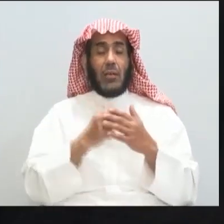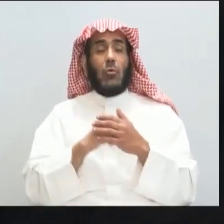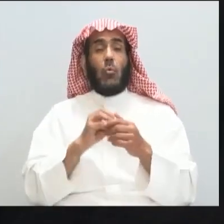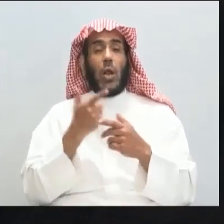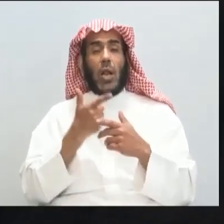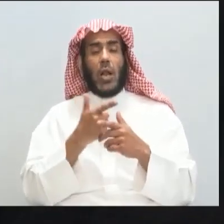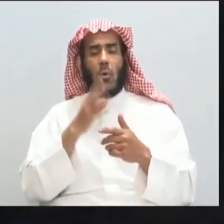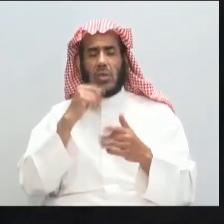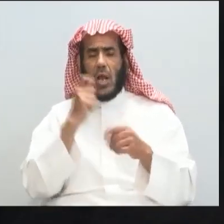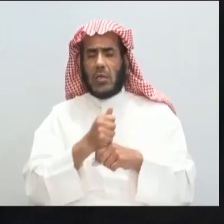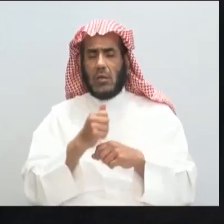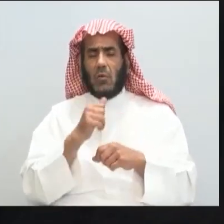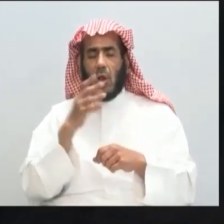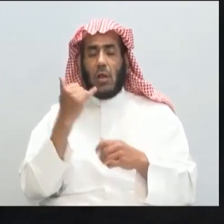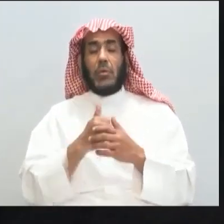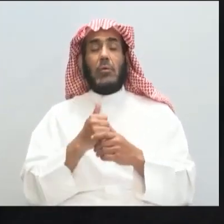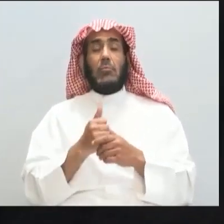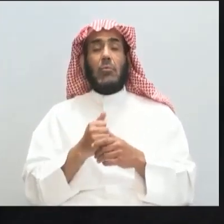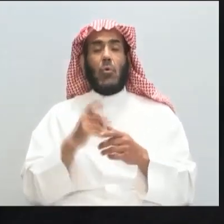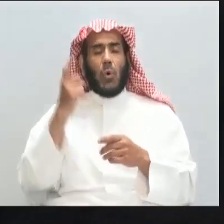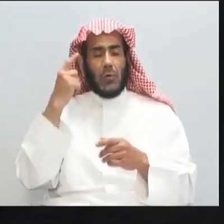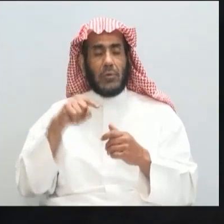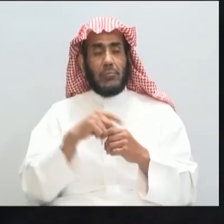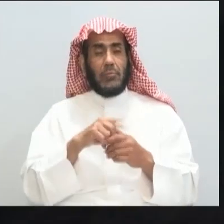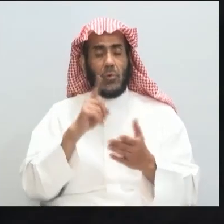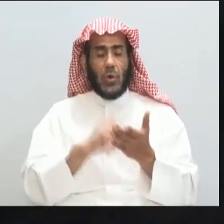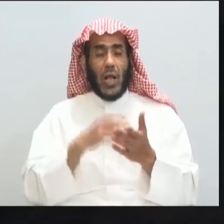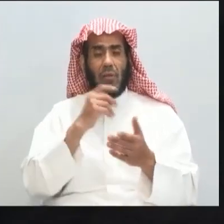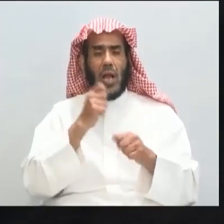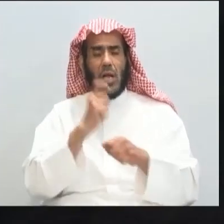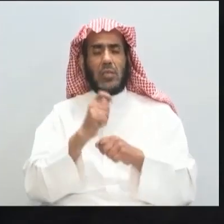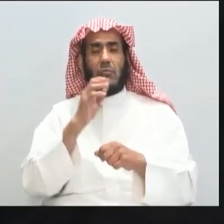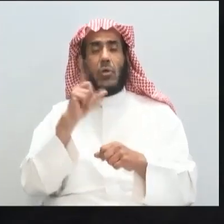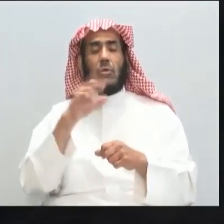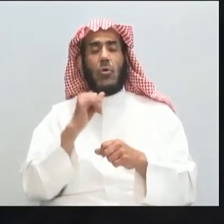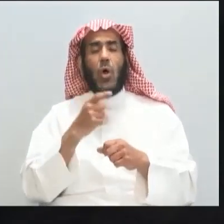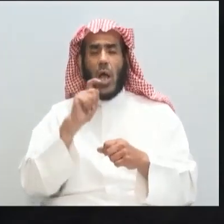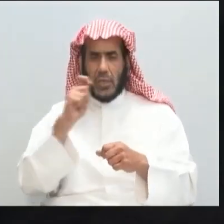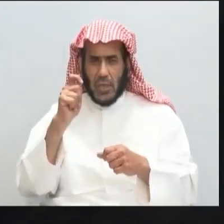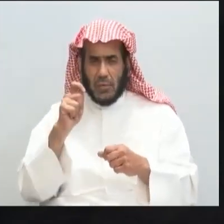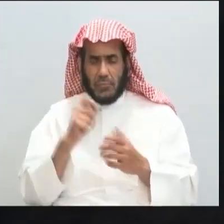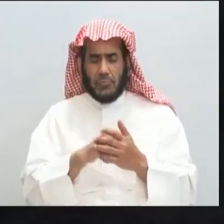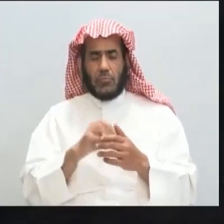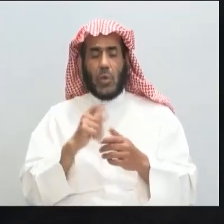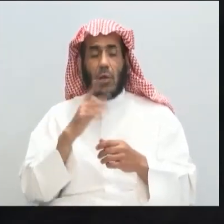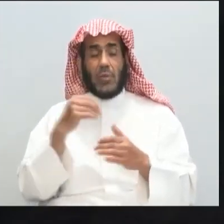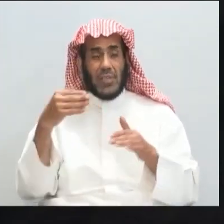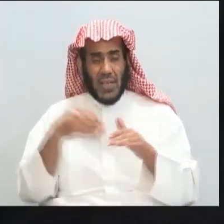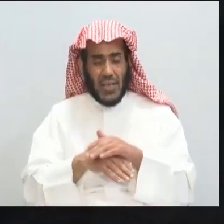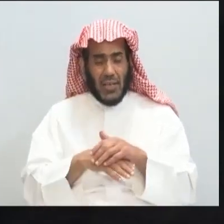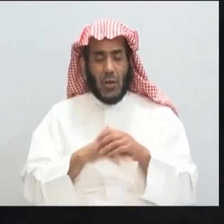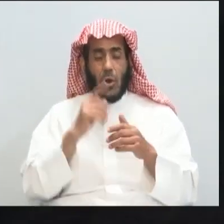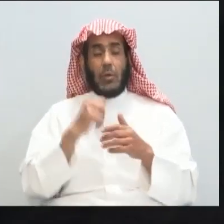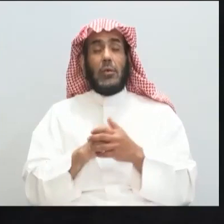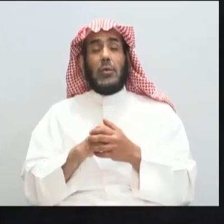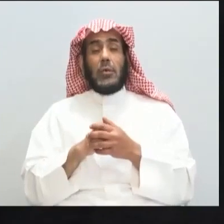اللغه وليس لها اصل في باللغه العربيه وعرفوا ايضا ان هناك الفاظ لها اصل في اللغه العربيه وهي اصيله وان هناك الفاظ دخيله دخلت الى